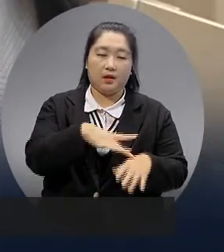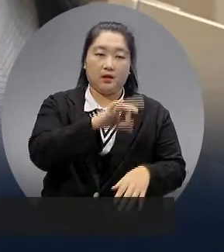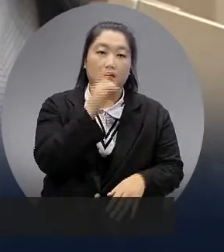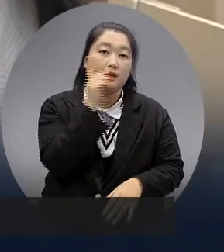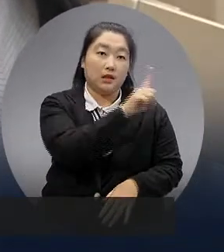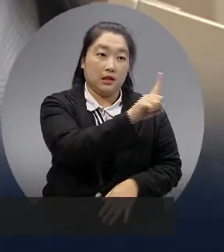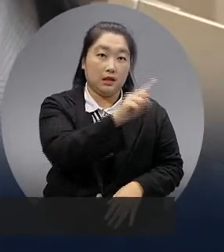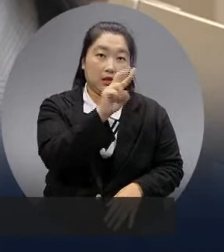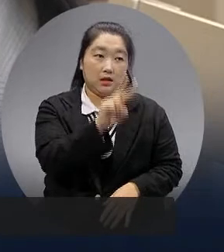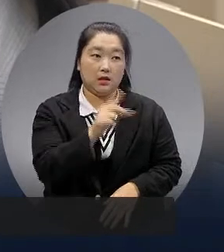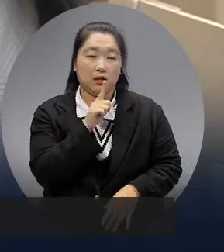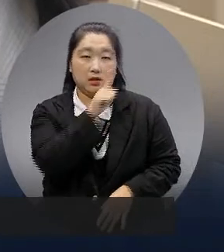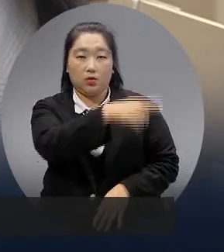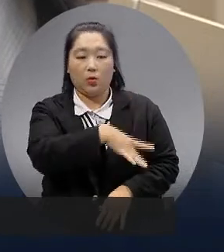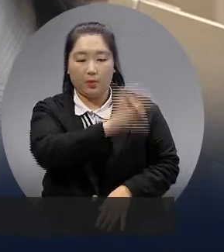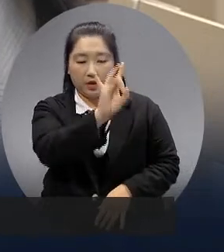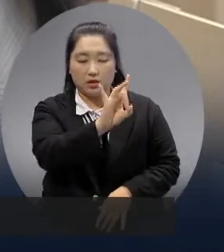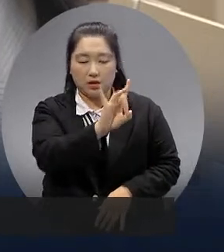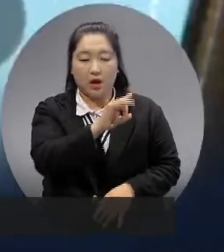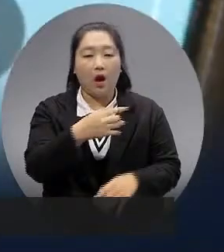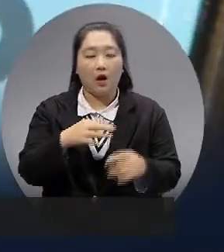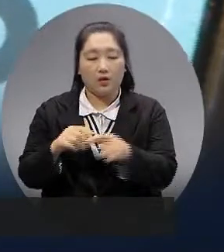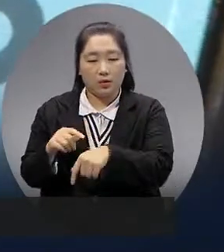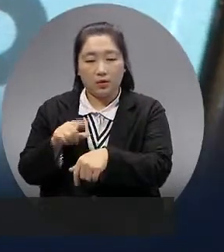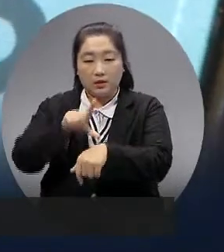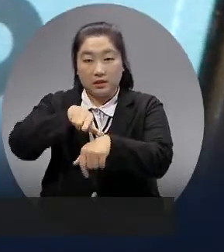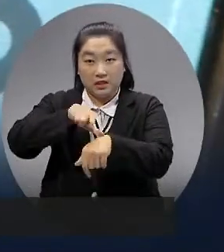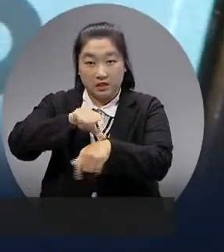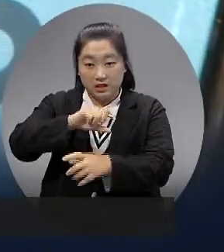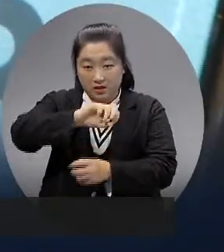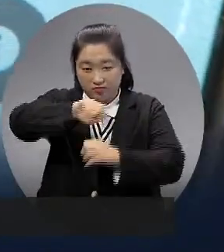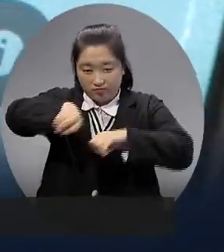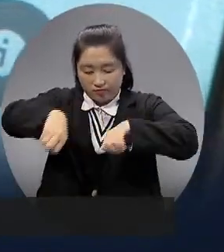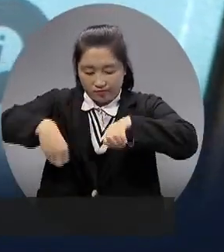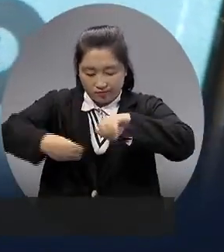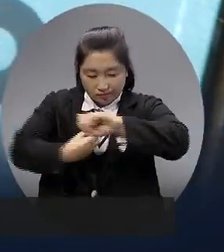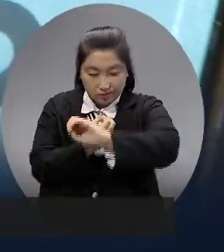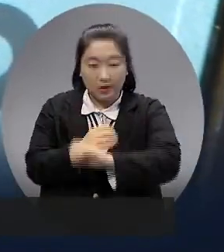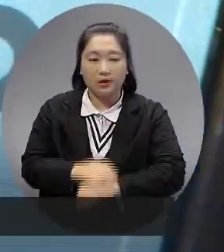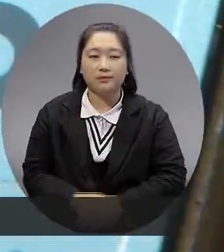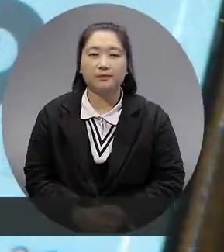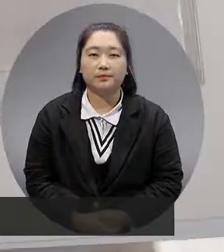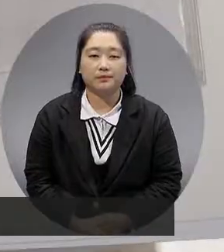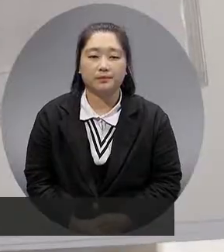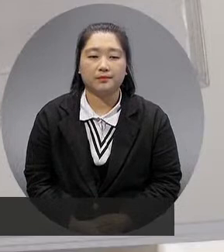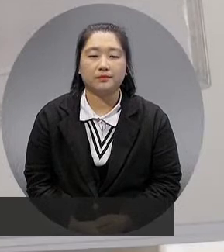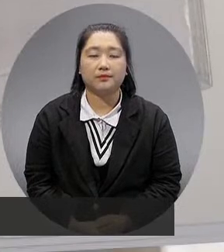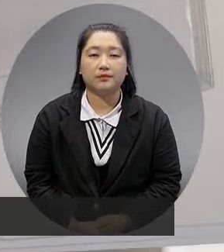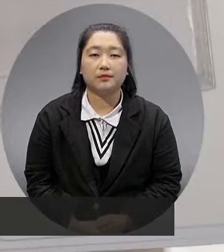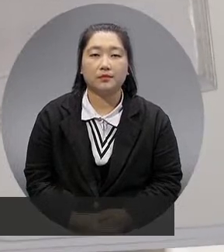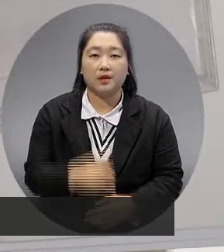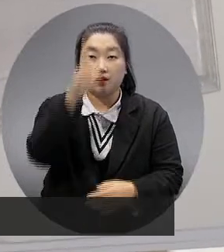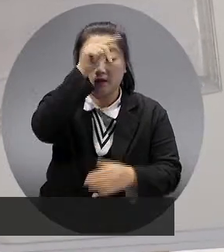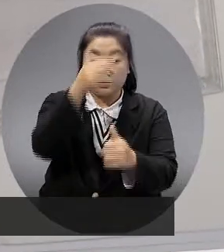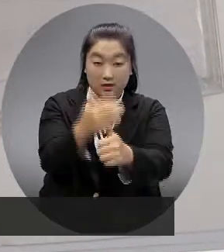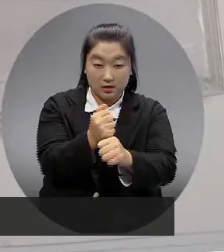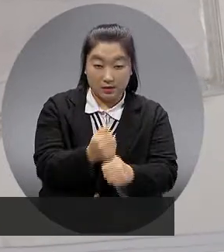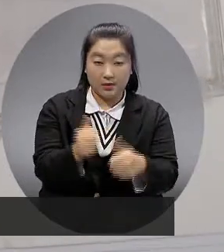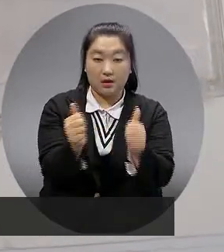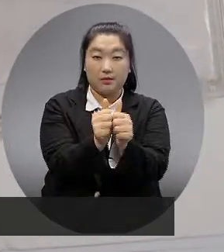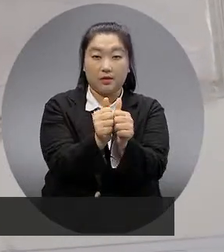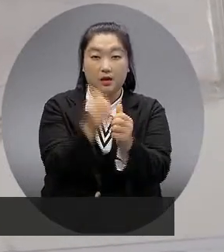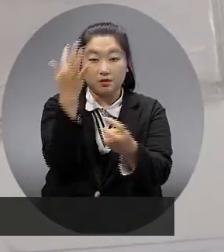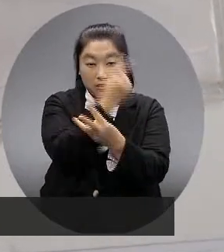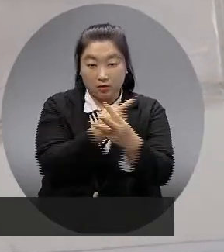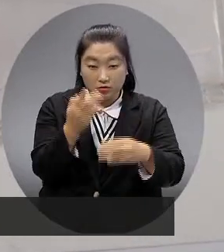받고 우선 112에 신고를 해서 시간을 좀 끌어서. 경찰에 잡힌 이 남성은